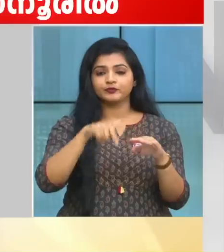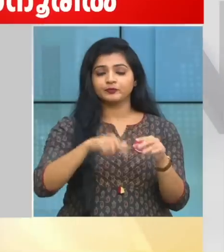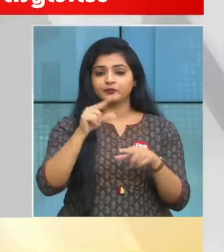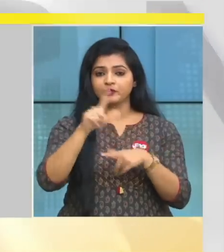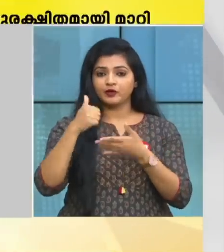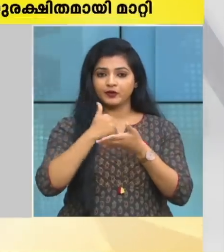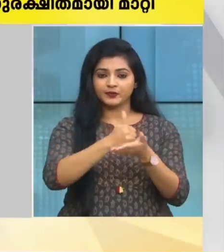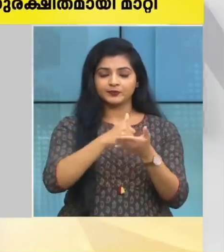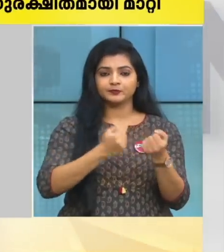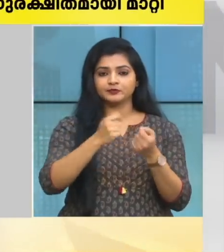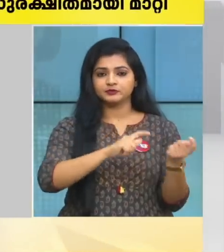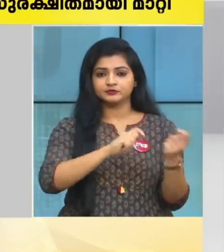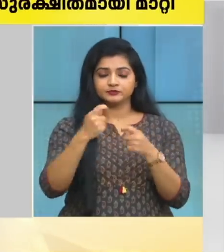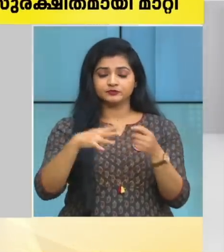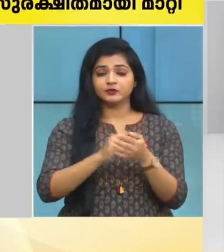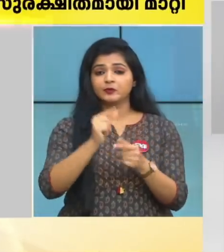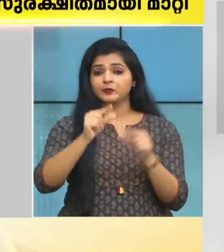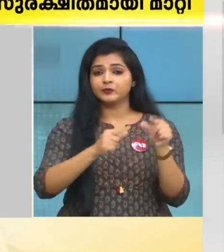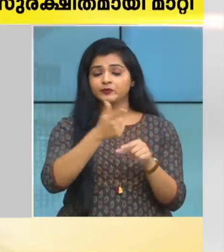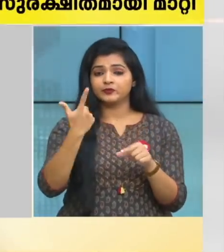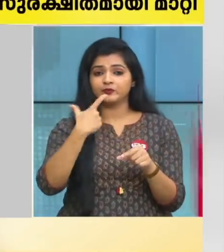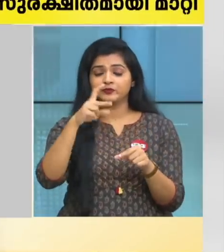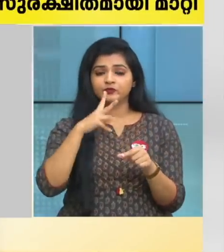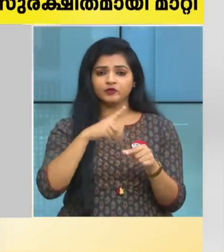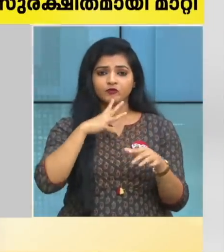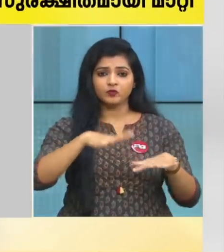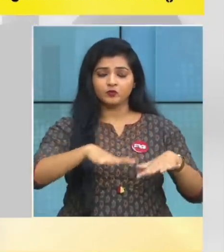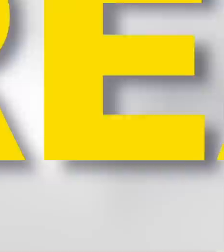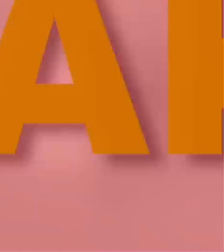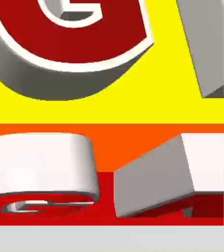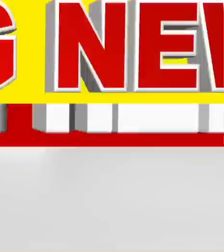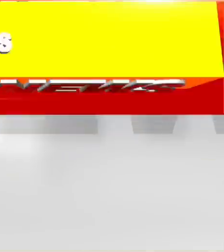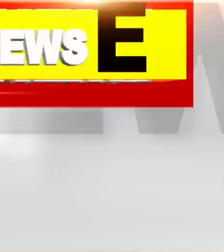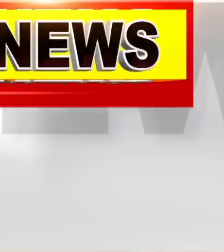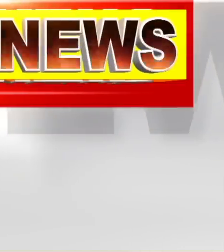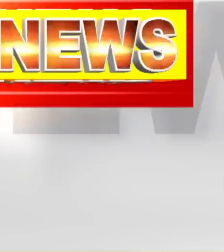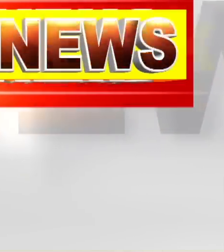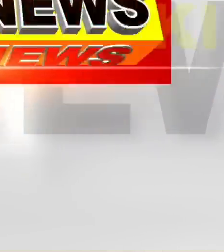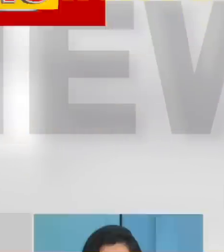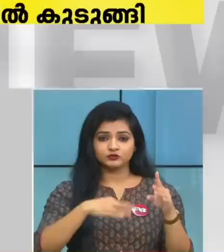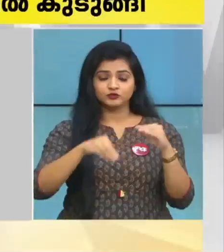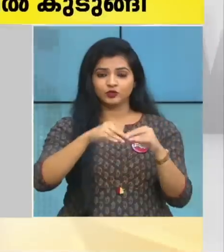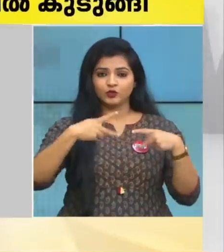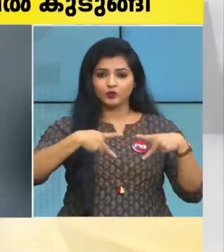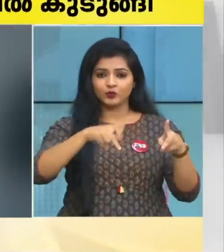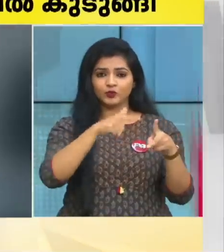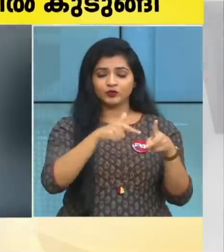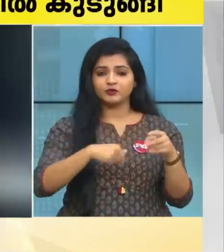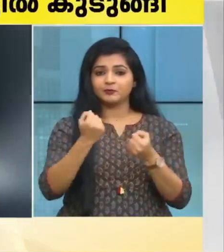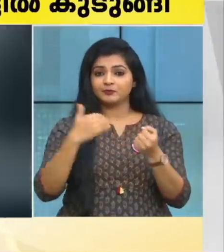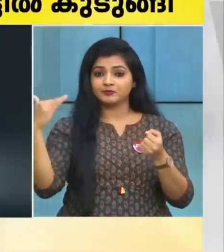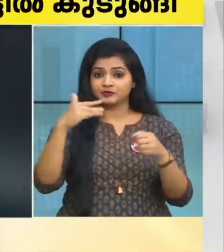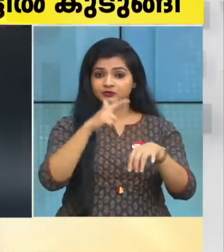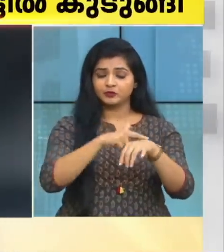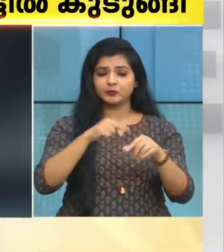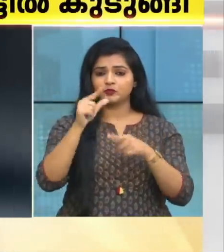നാട്ടുകാർ പറയുന്ന ഒരു പരാതി എന്നത്, ഇങ്ങനെ ഒരു വെള്ളക്കെട്ടുണ്ട്, പലയിടങ്ങളിലും കനത്ത വെള്ളക്കെട്ടും മറ്റുമുണ്ട്. ഈ പാത വഴി, മുണ്ടത്തോട് വഴി എത്തിയ സമയത്ത് തന്നെ നാട്ടുകാർ